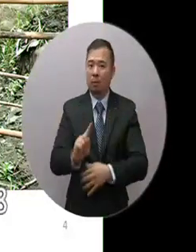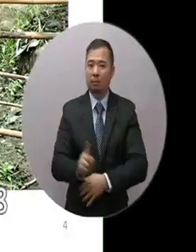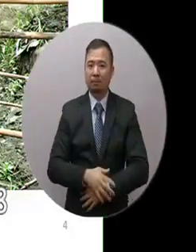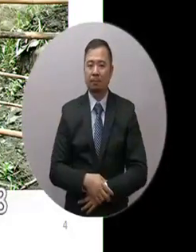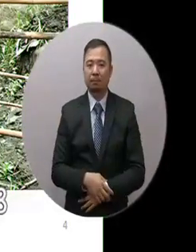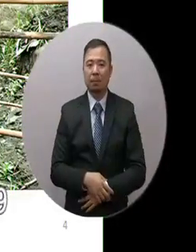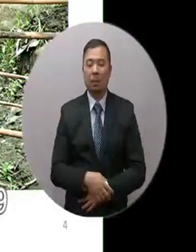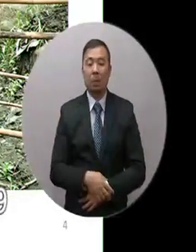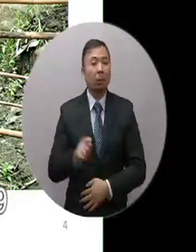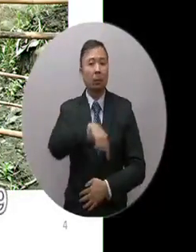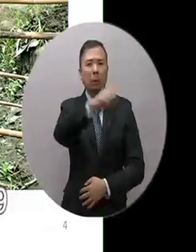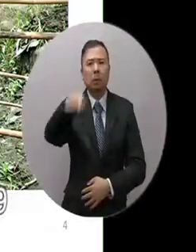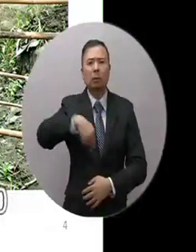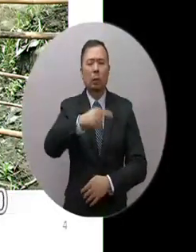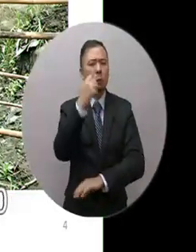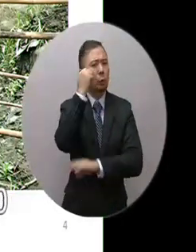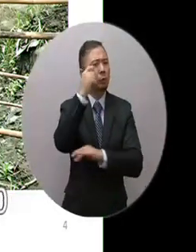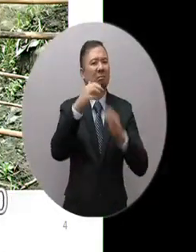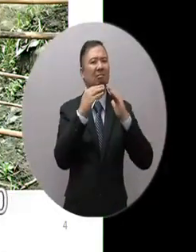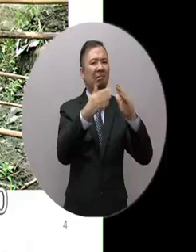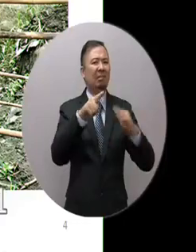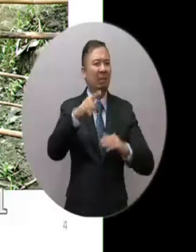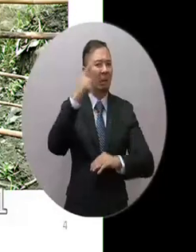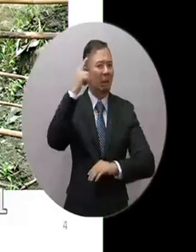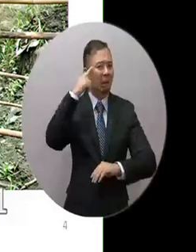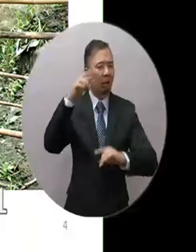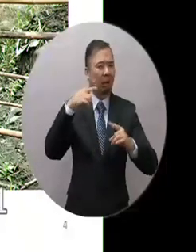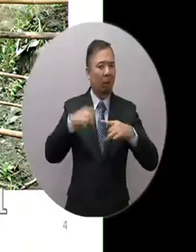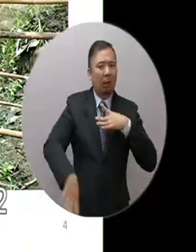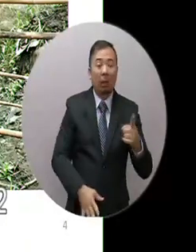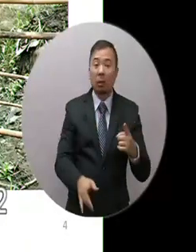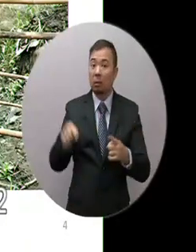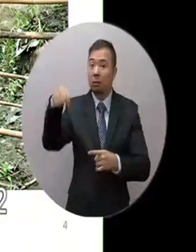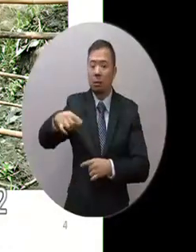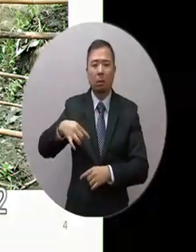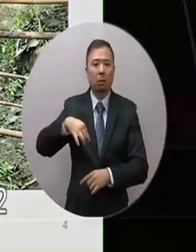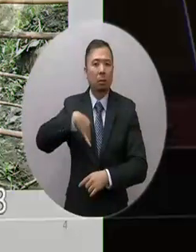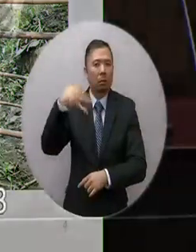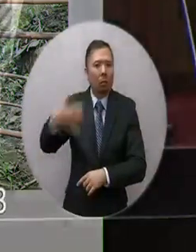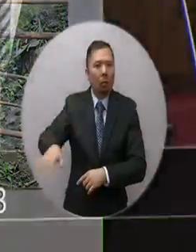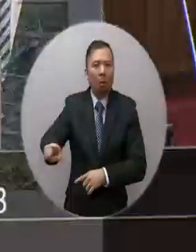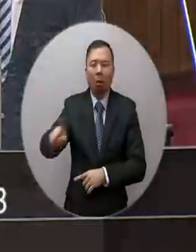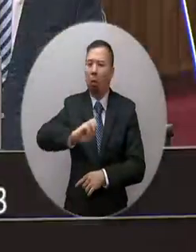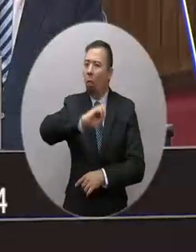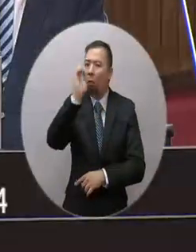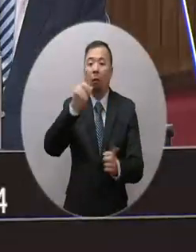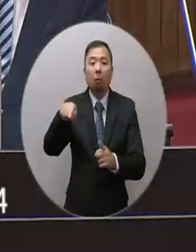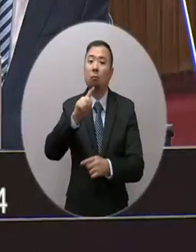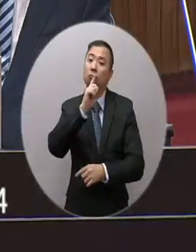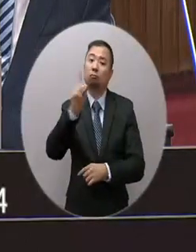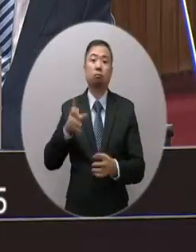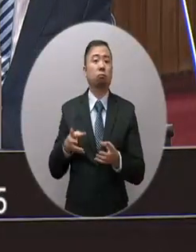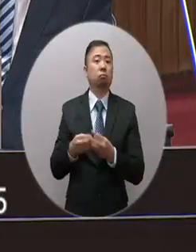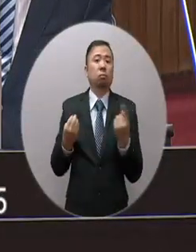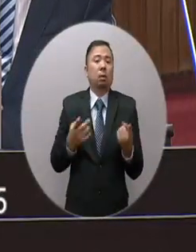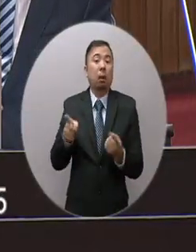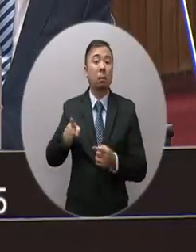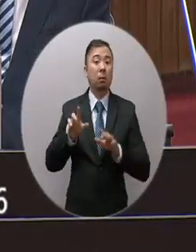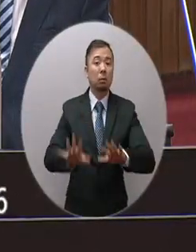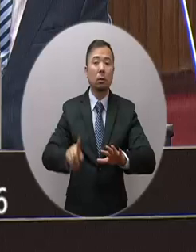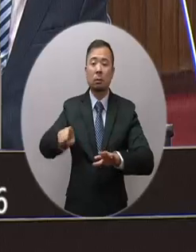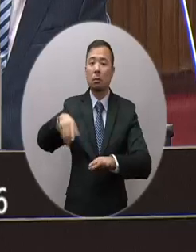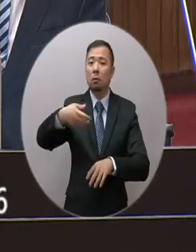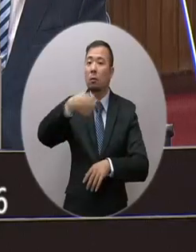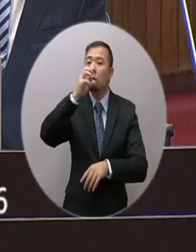都市人来讲是很难想象的问题。这里没有自来水，但是他们强调他们不一定要自来水，因为他们现在所饮用的